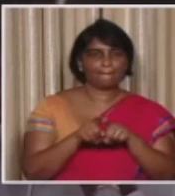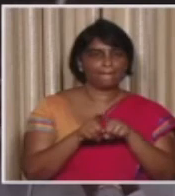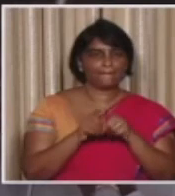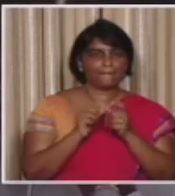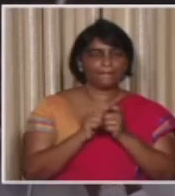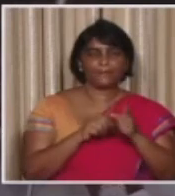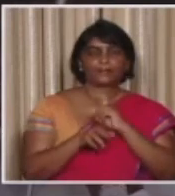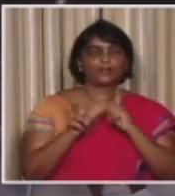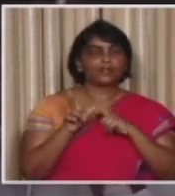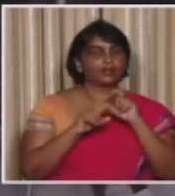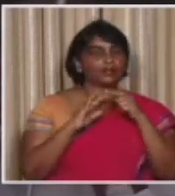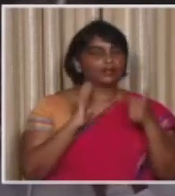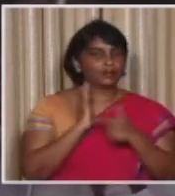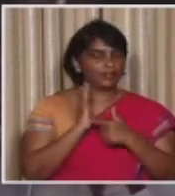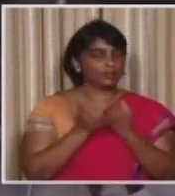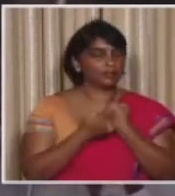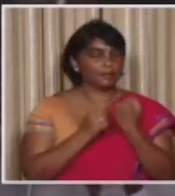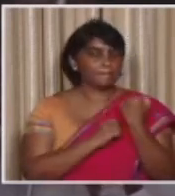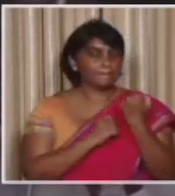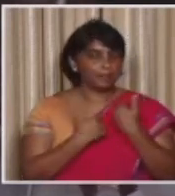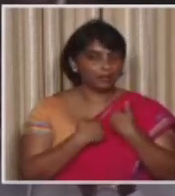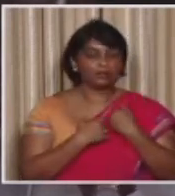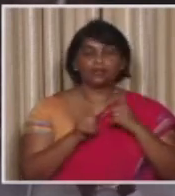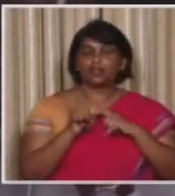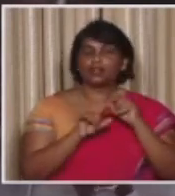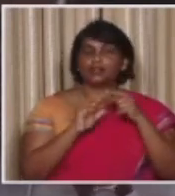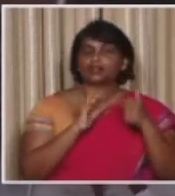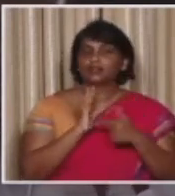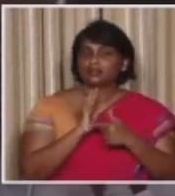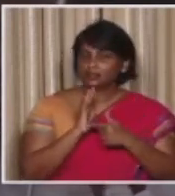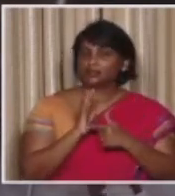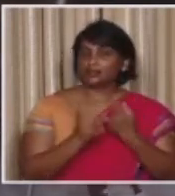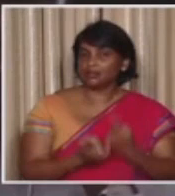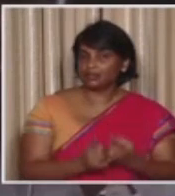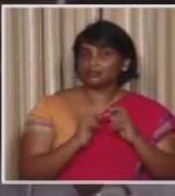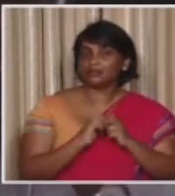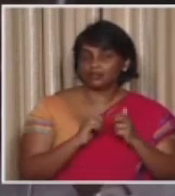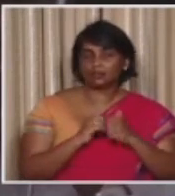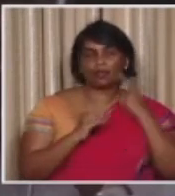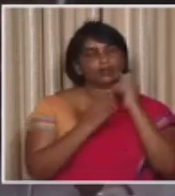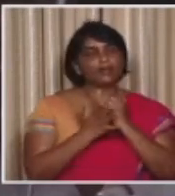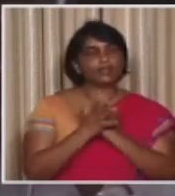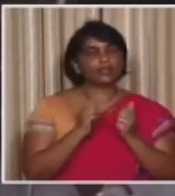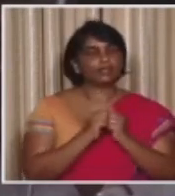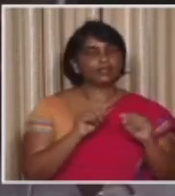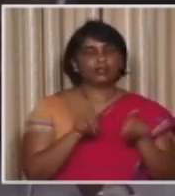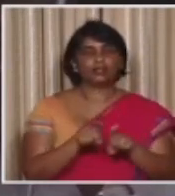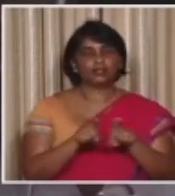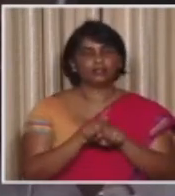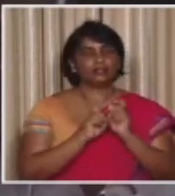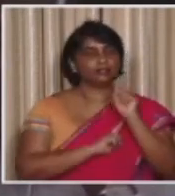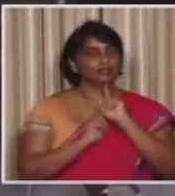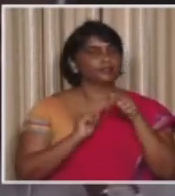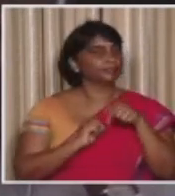තියෙන්නේ විගණනය කිරීමේ බලය අපට නම් තියෙන්නේ ඒ විගණනය යම් අඩුපාඩුකම් තිරණම් ඒක නිවැරදි කිරීමේ බලයත් මේ පාර්ලිමේන්තුව සතු වෙන්න